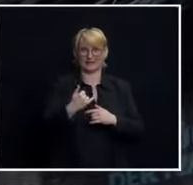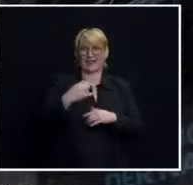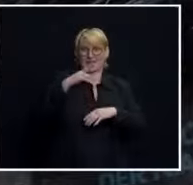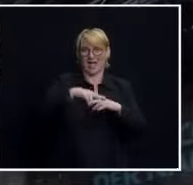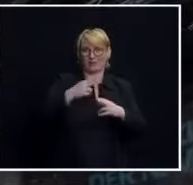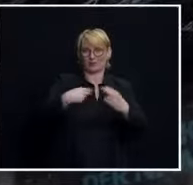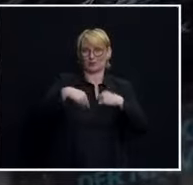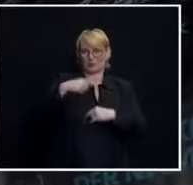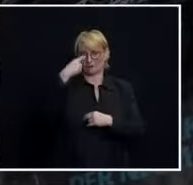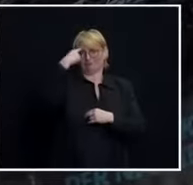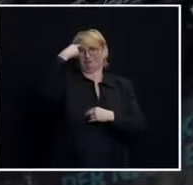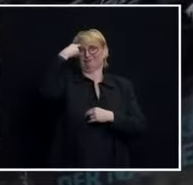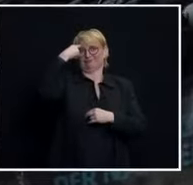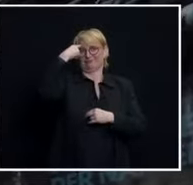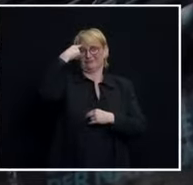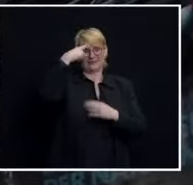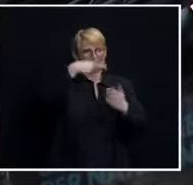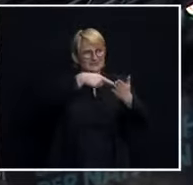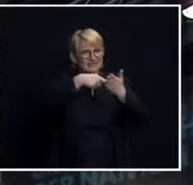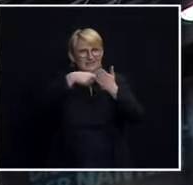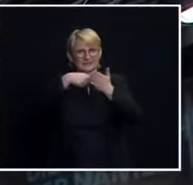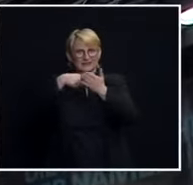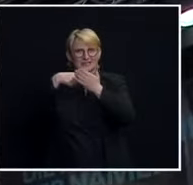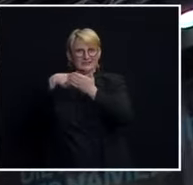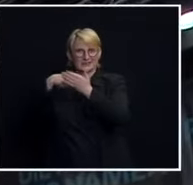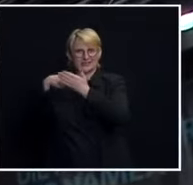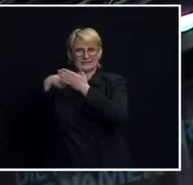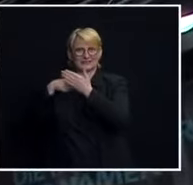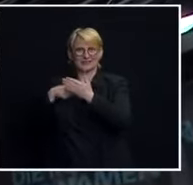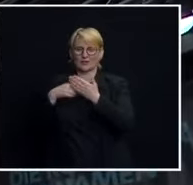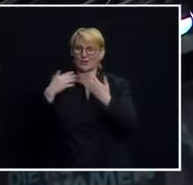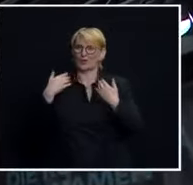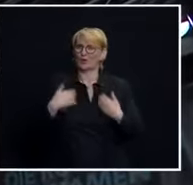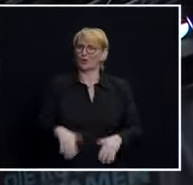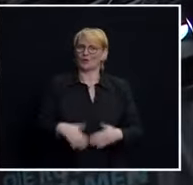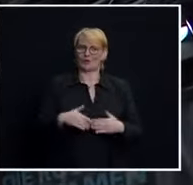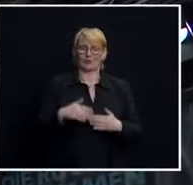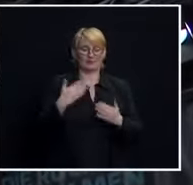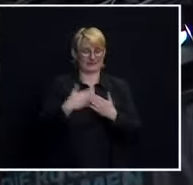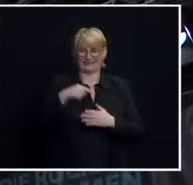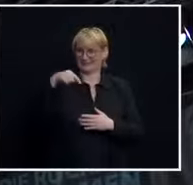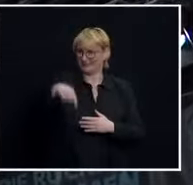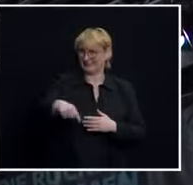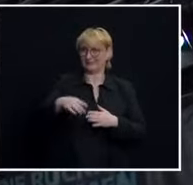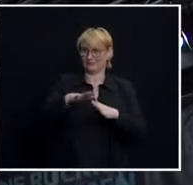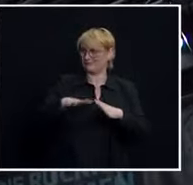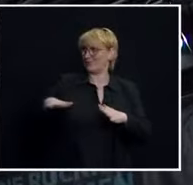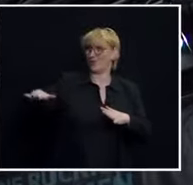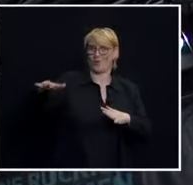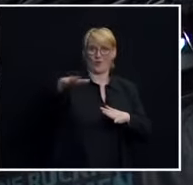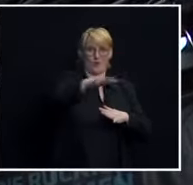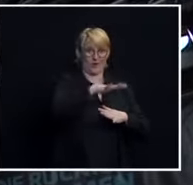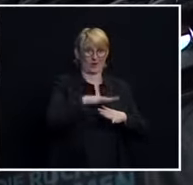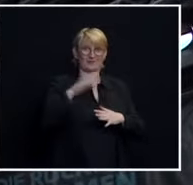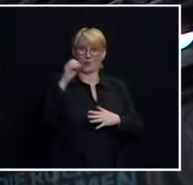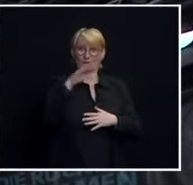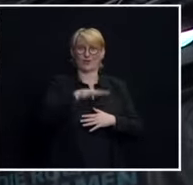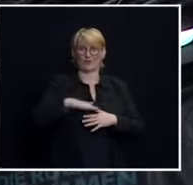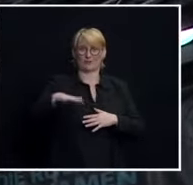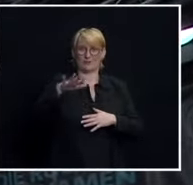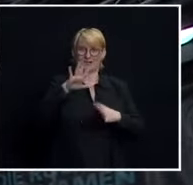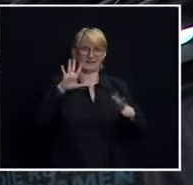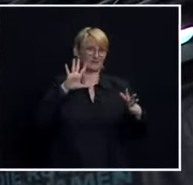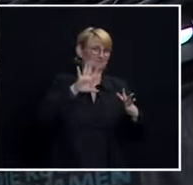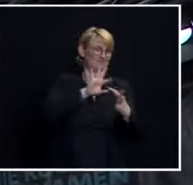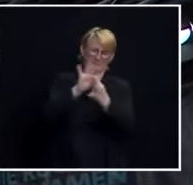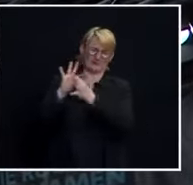auf so eindrucksvolle Weise nahebringt, ursächlich mit diesem Ort hier, mit dem Odeonsplatz